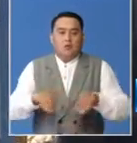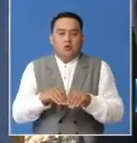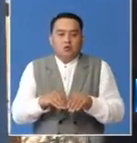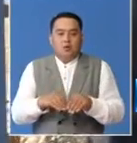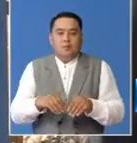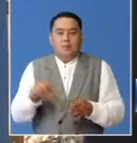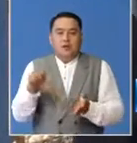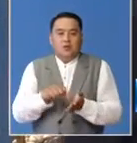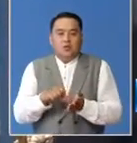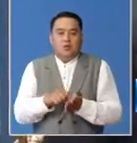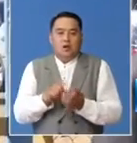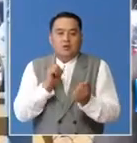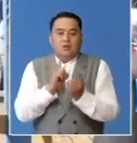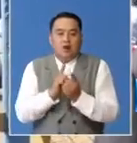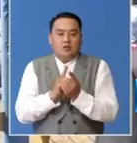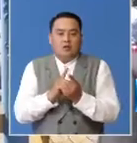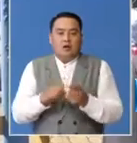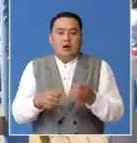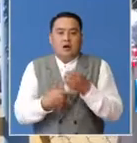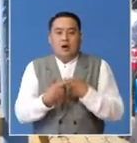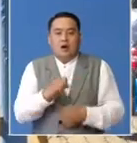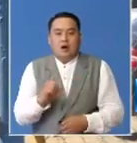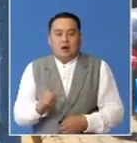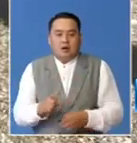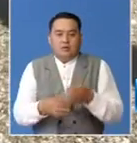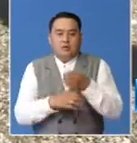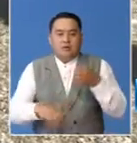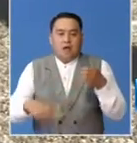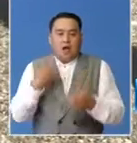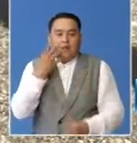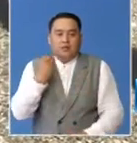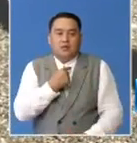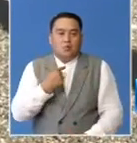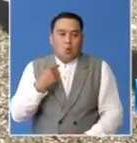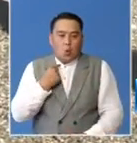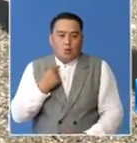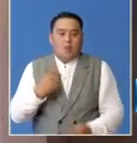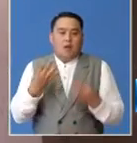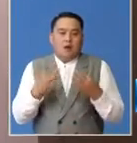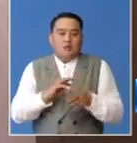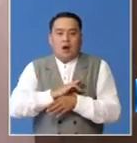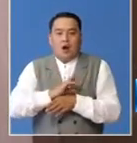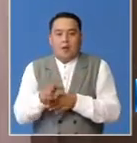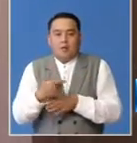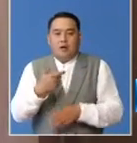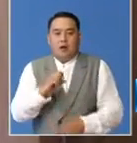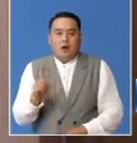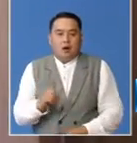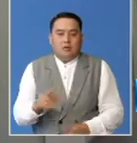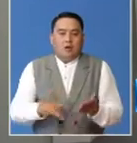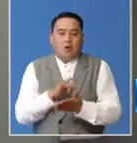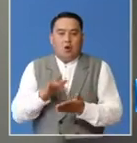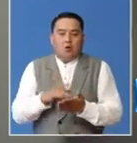совета посетили и конечную точку магистрального газопровода Алматы-Талдыкорган. Он позволяет обеспечить природным газом